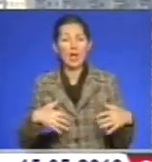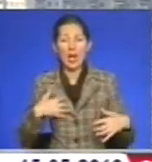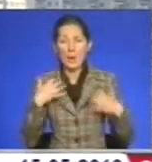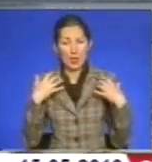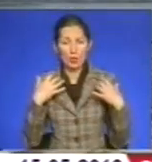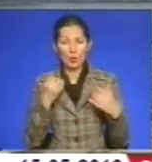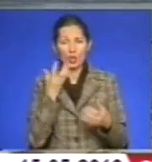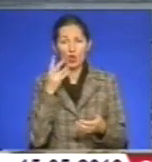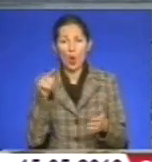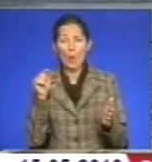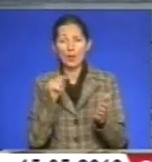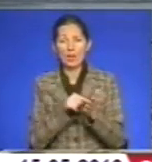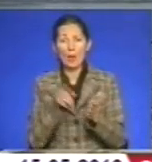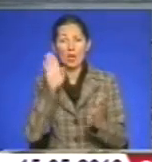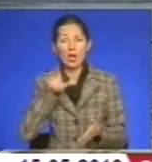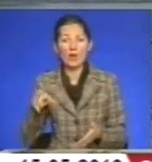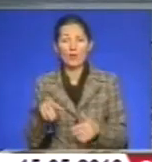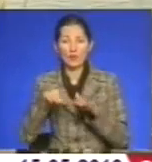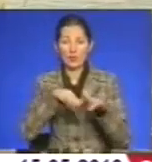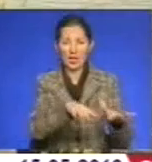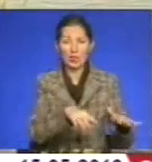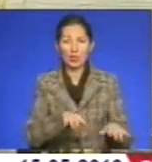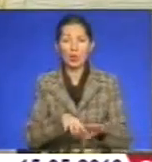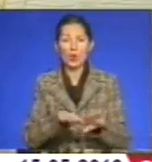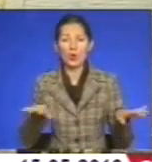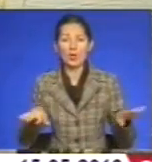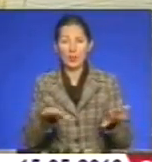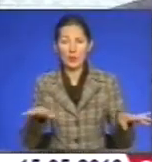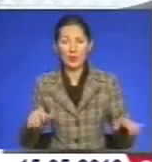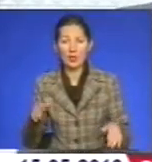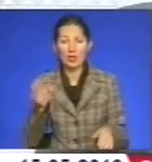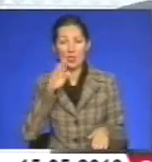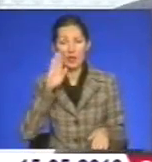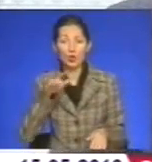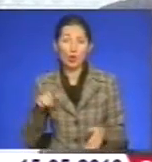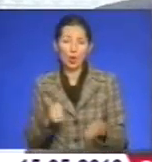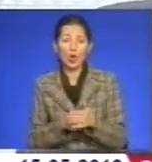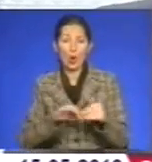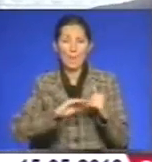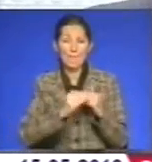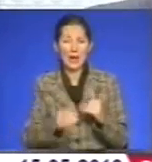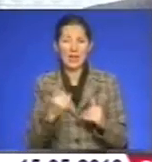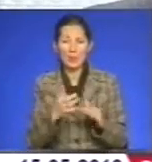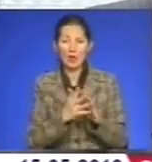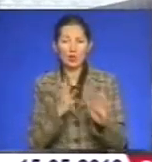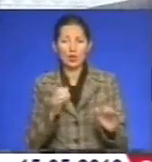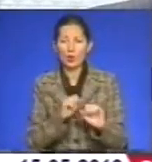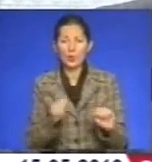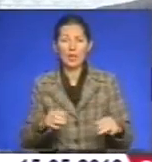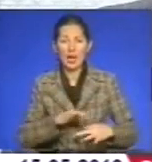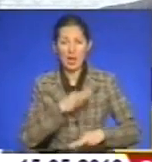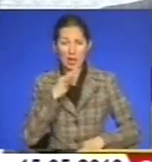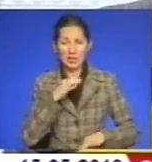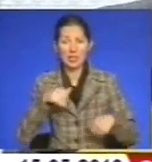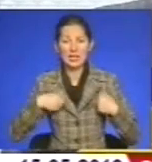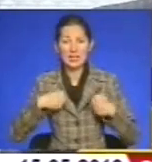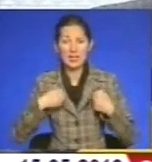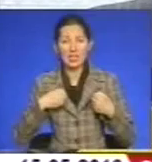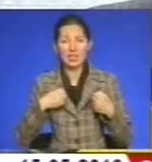Якщо потрапили у течії, розслабтеся та пливіть за водою до берега. В першу чергу ніколи не можна панікувати, а